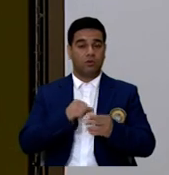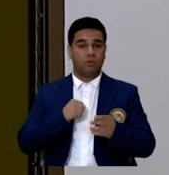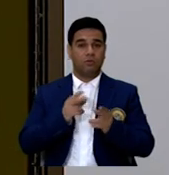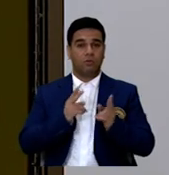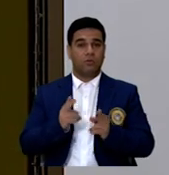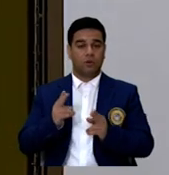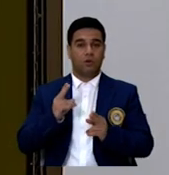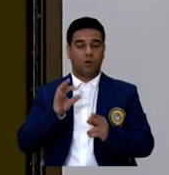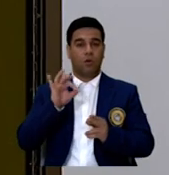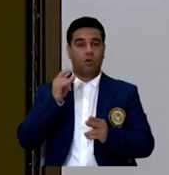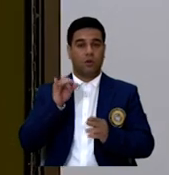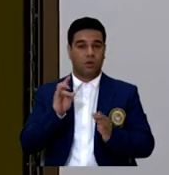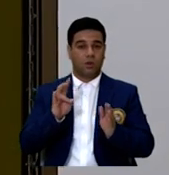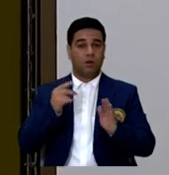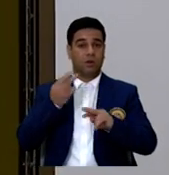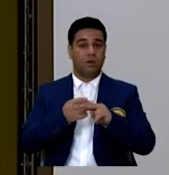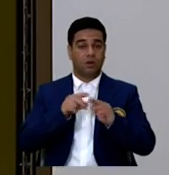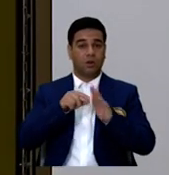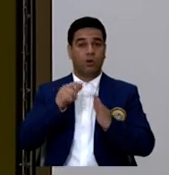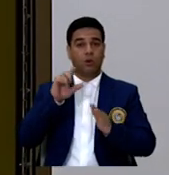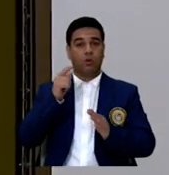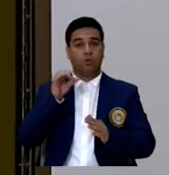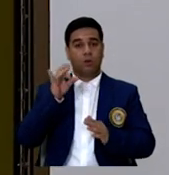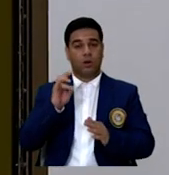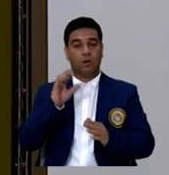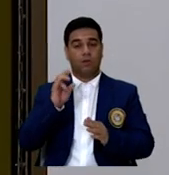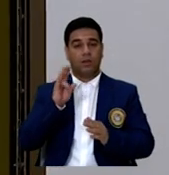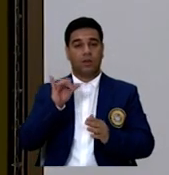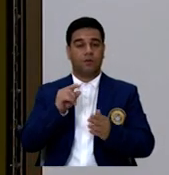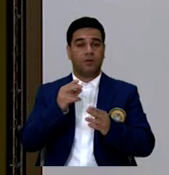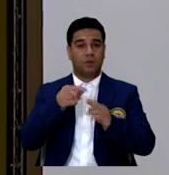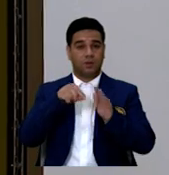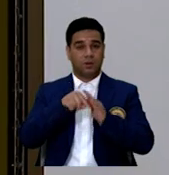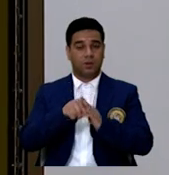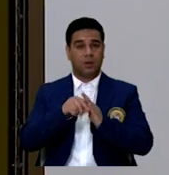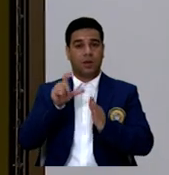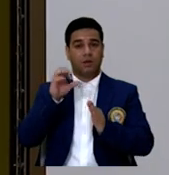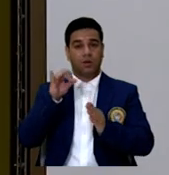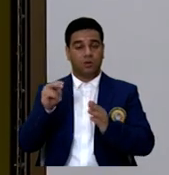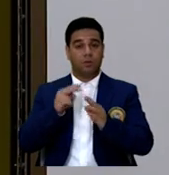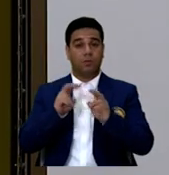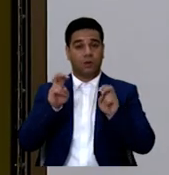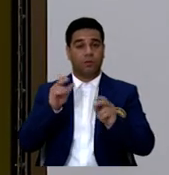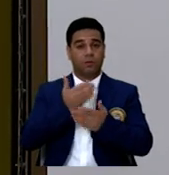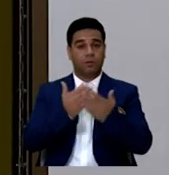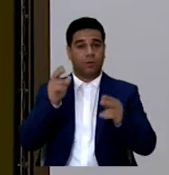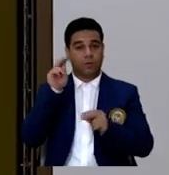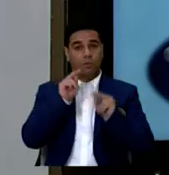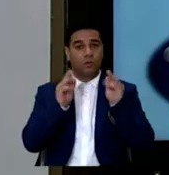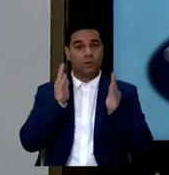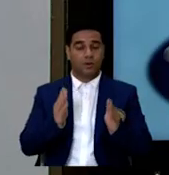qilish organlari, ya'ni gumoral va nerv sistemasining evolyutsiyasi haqidagi mavzu bilan tanishib